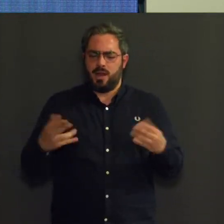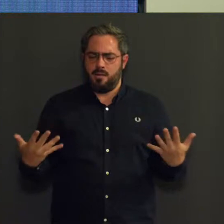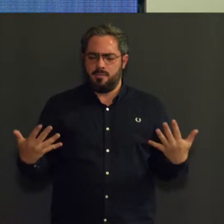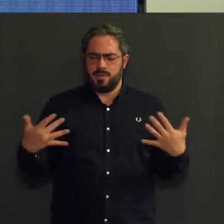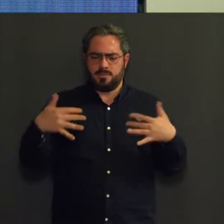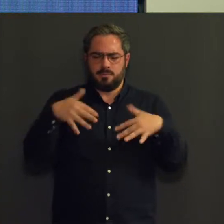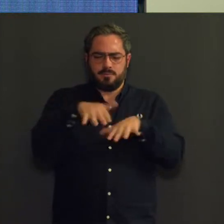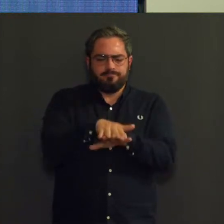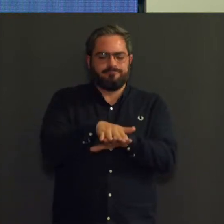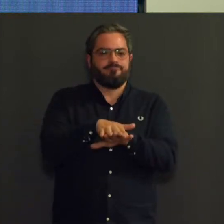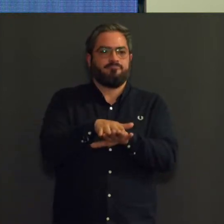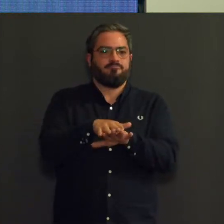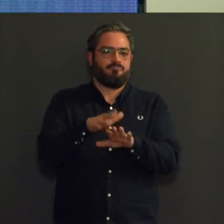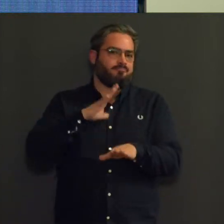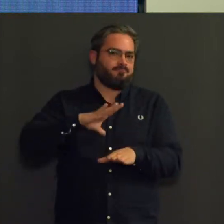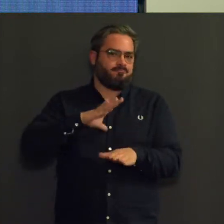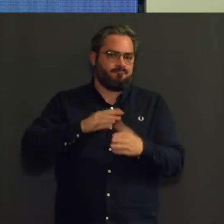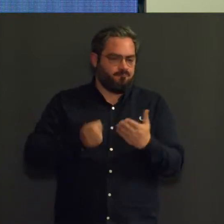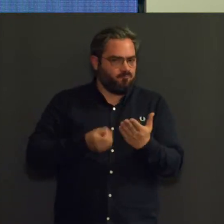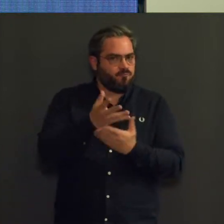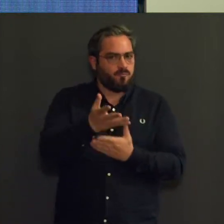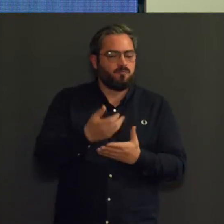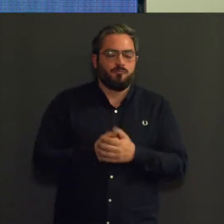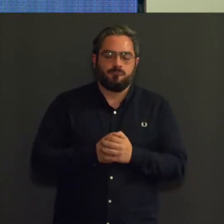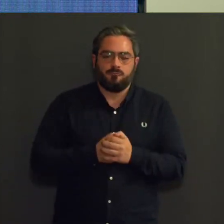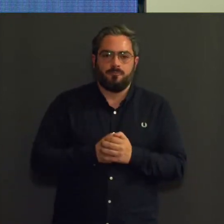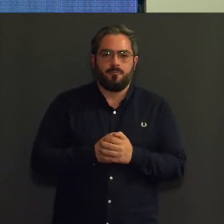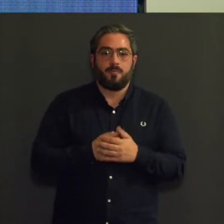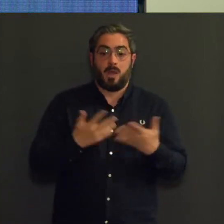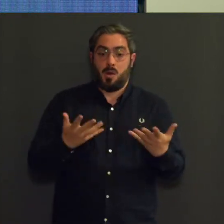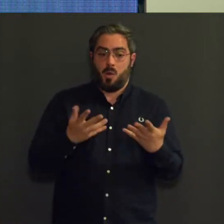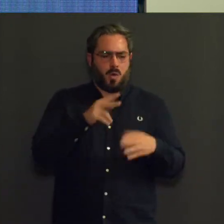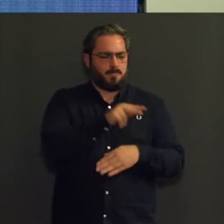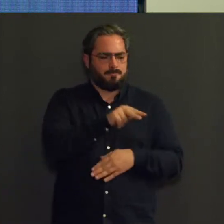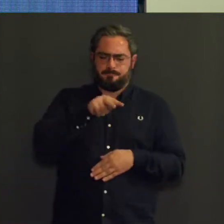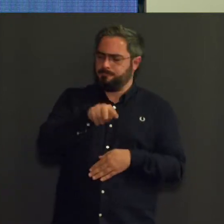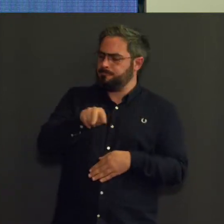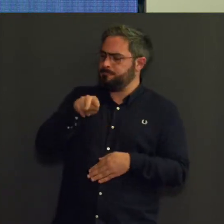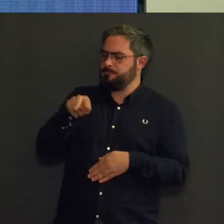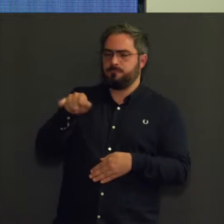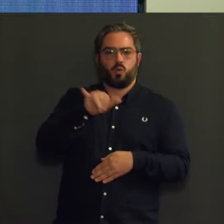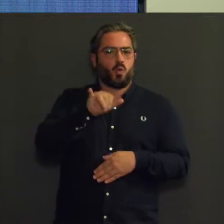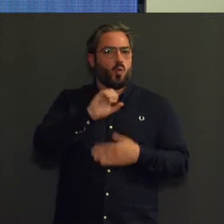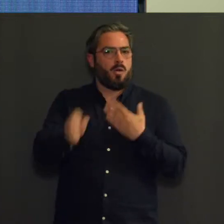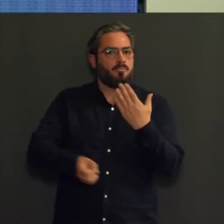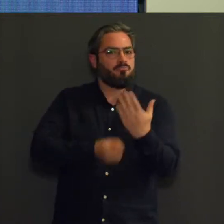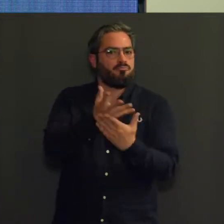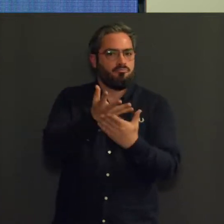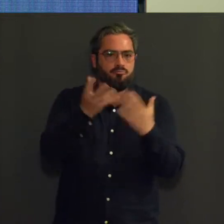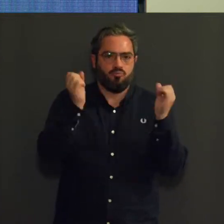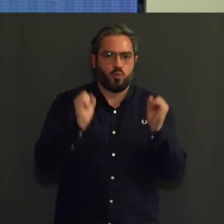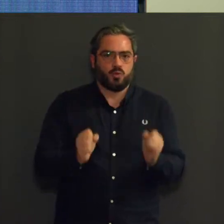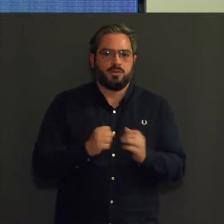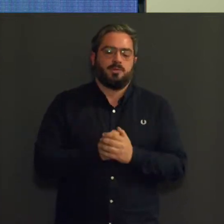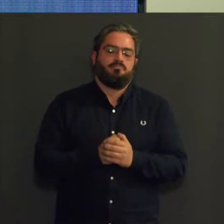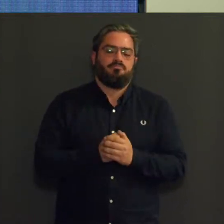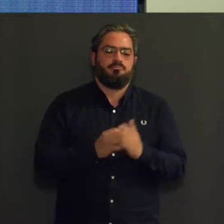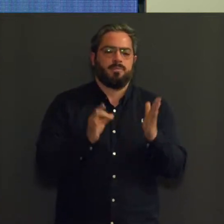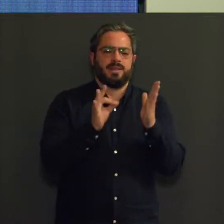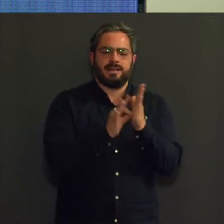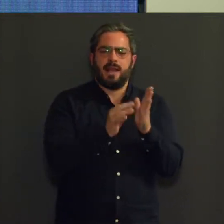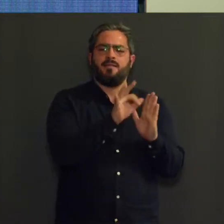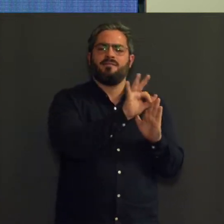cette étude sur les donneurs de sang. Globalement, que peut-on dire? Ces derniers résultats, qui sont des résultats d'entre février